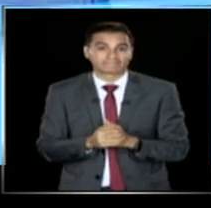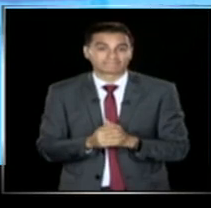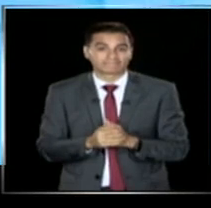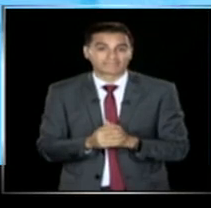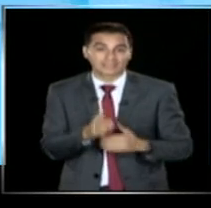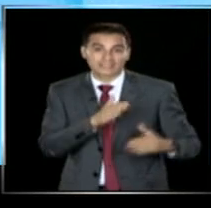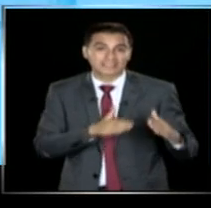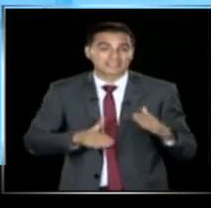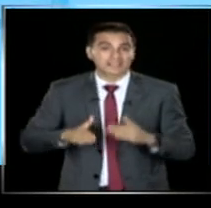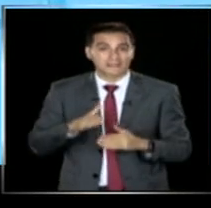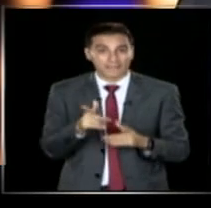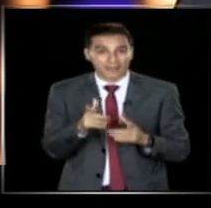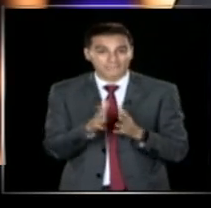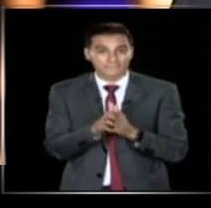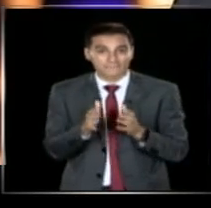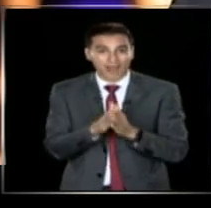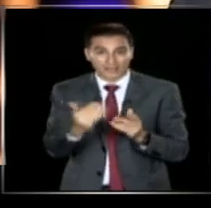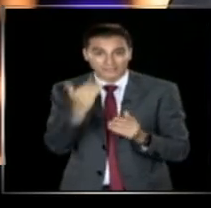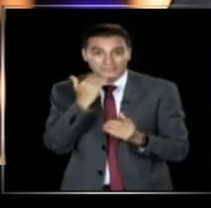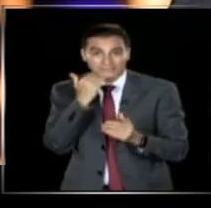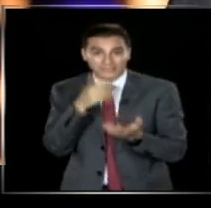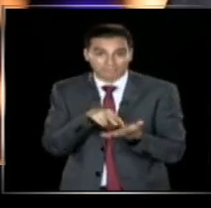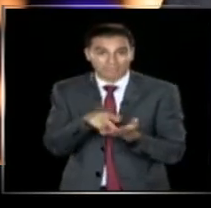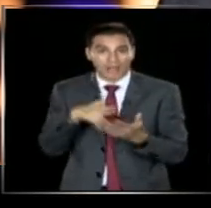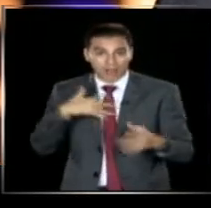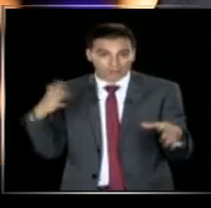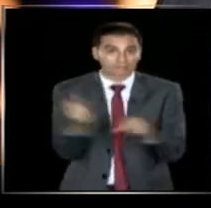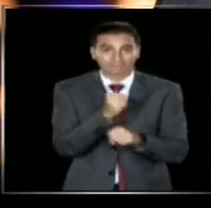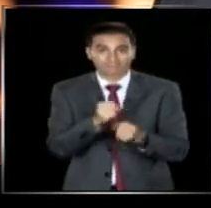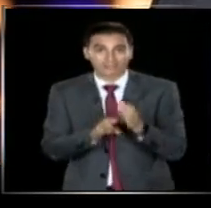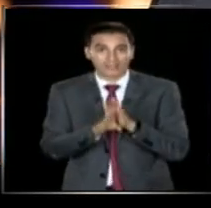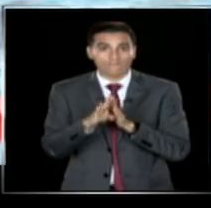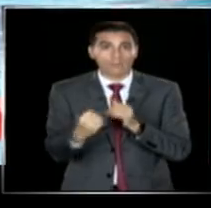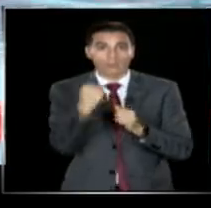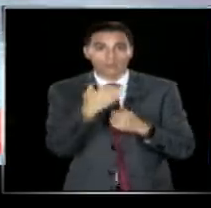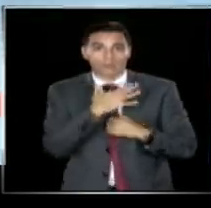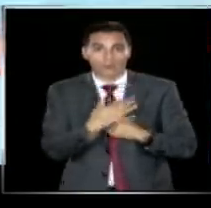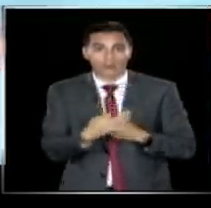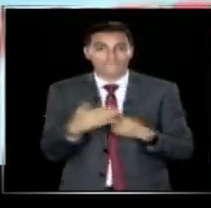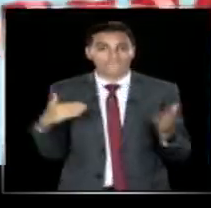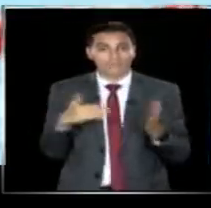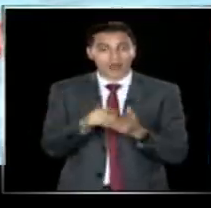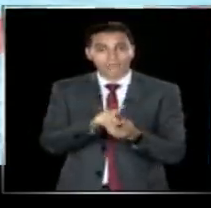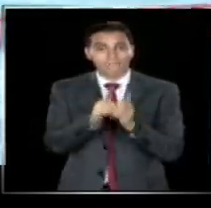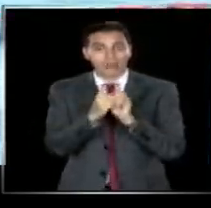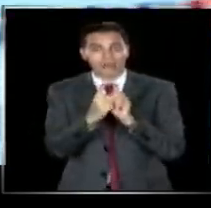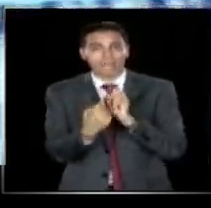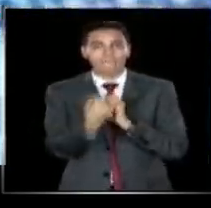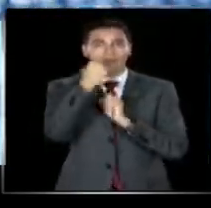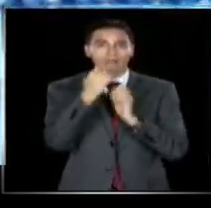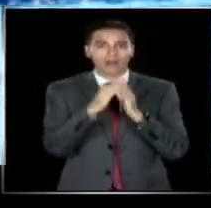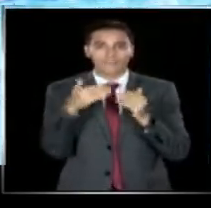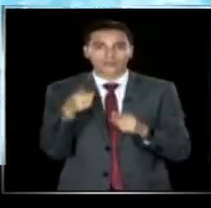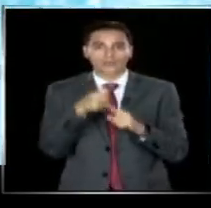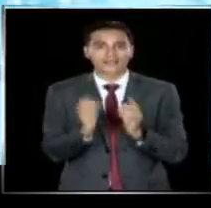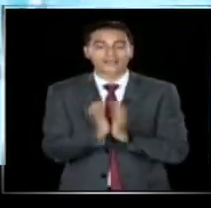ابتدى السباحة كعلاج طبيعي الاول مع اصراره وعزيمته ان هو عاوز يحقق ميدالية ويدخل في البطولة. ابتدت ان هو بقى بطل جمهورية،